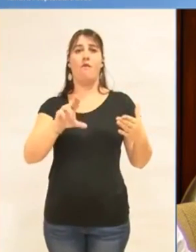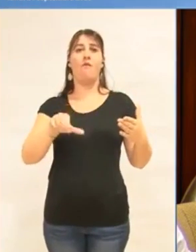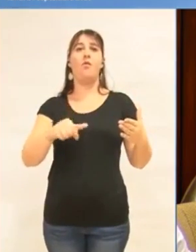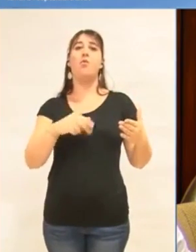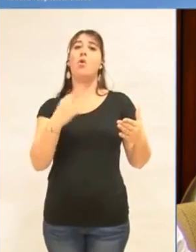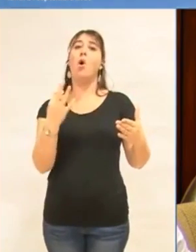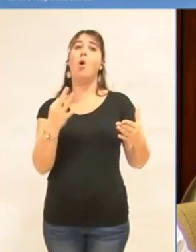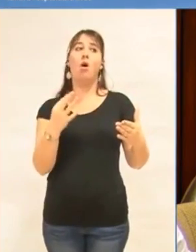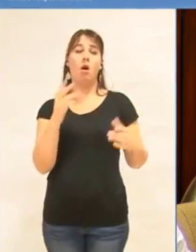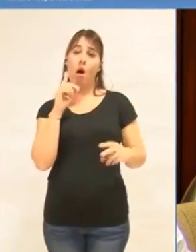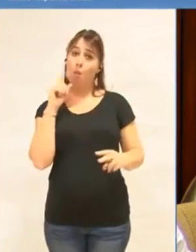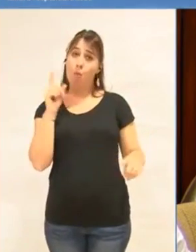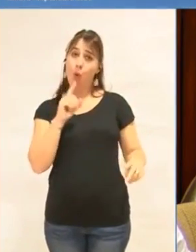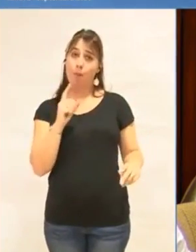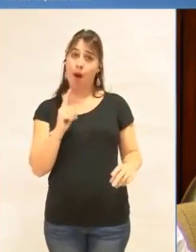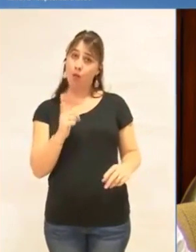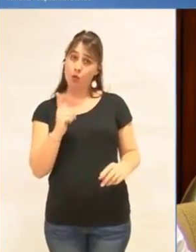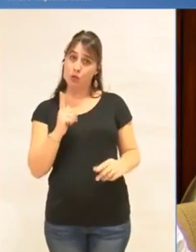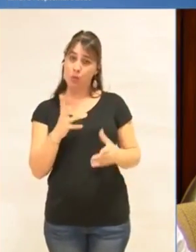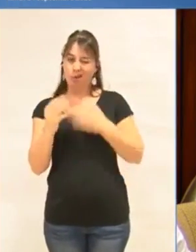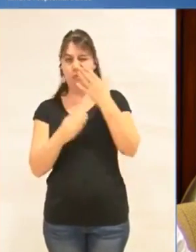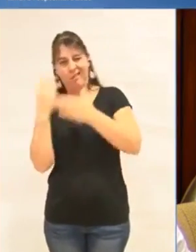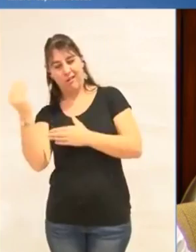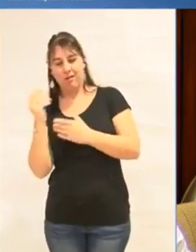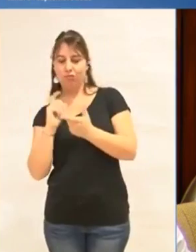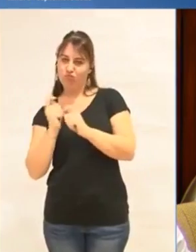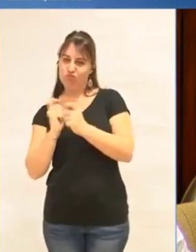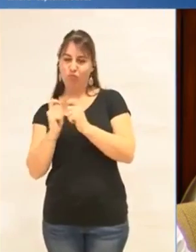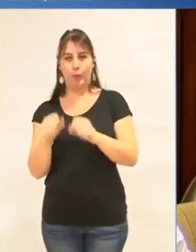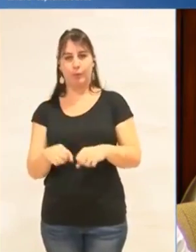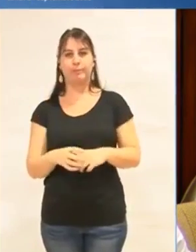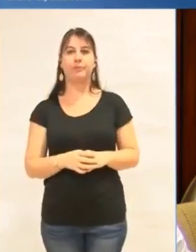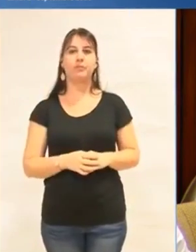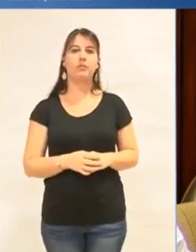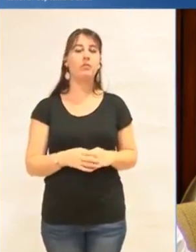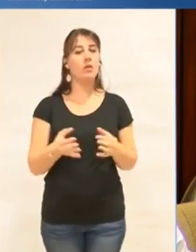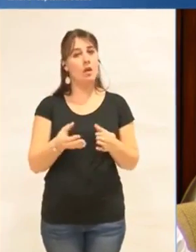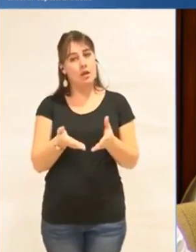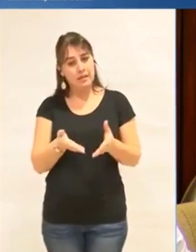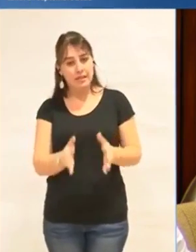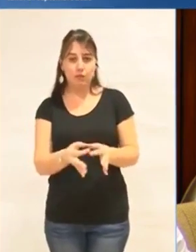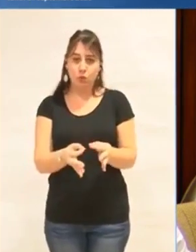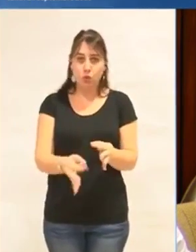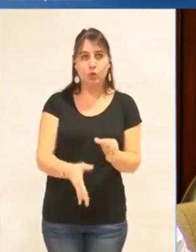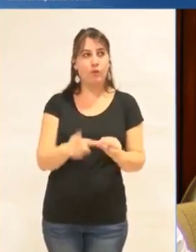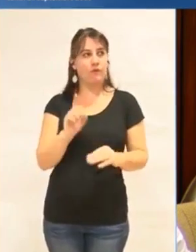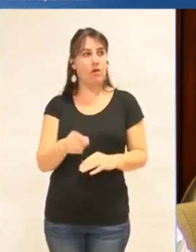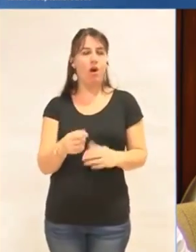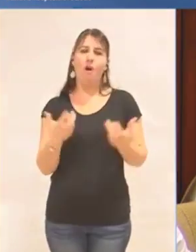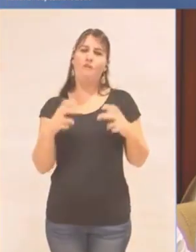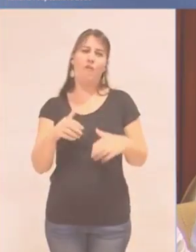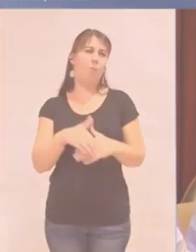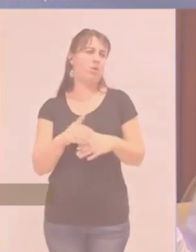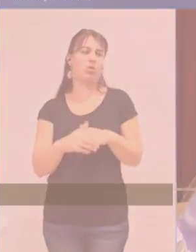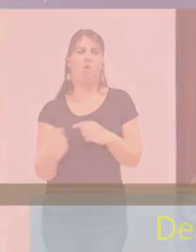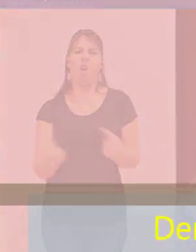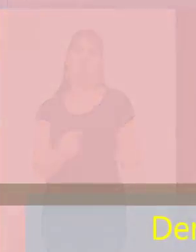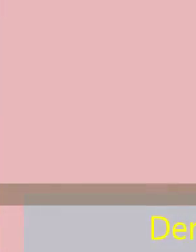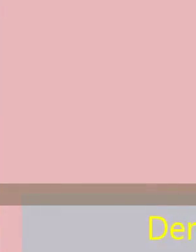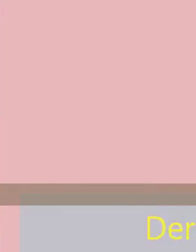aussi quelque chose qu'on peut faire, mais ailleurs. Voilà, donc moi je crois qu'il faut qu'on trouve des solutions ensemble. Je n'ai pas envie qu'on s'écharpe ce soir là-dessus, c'est